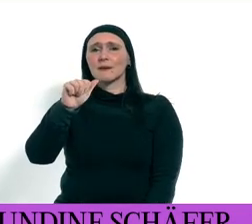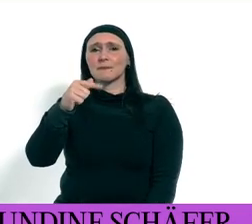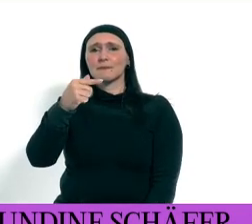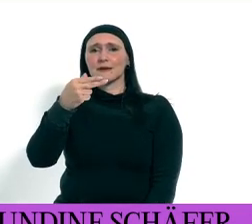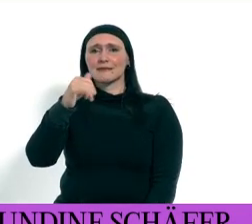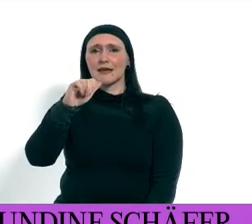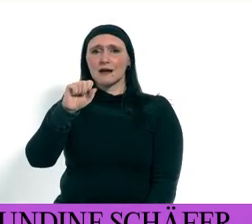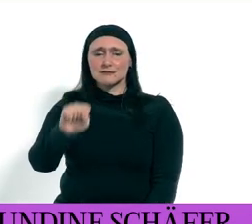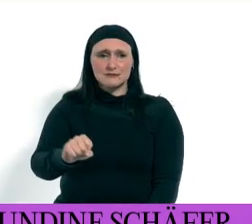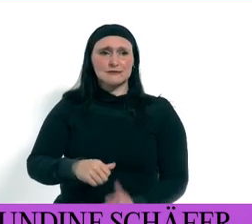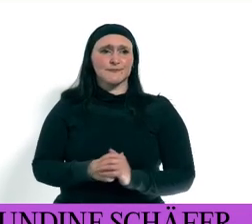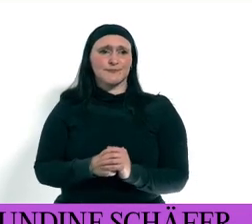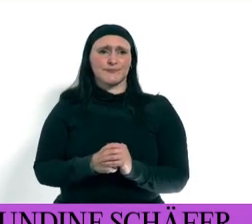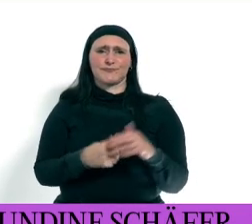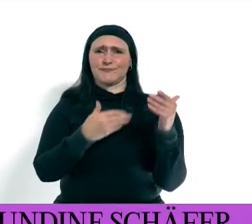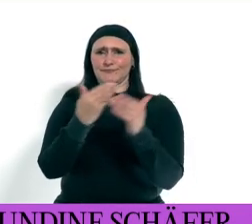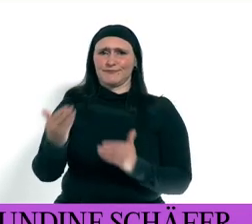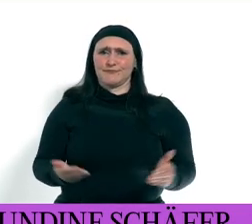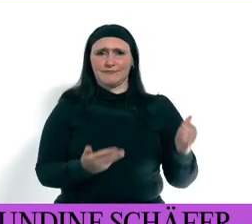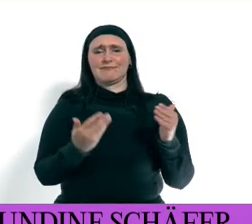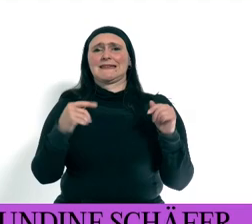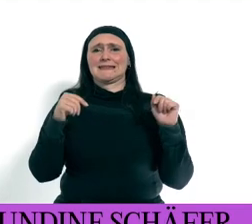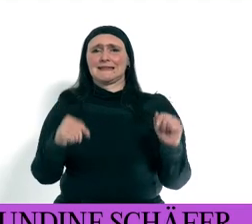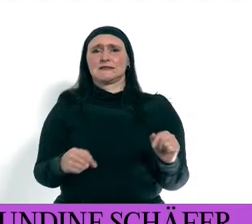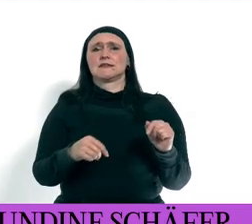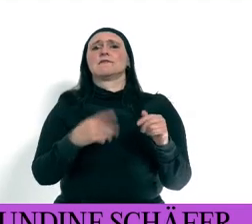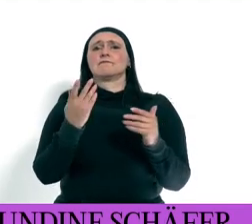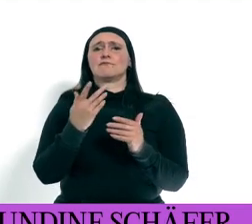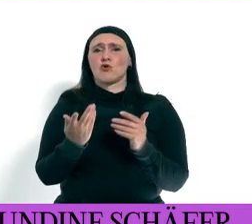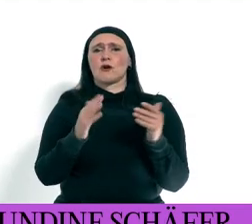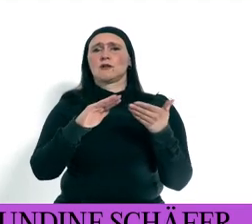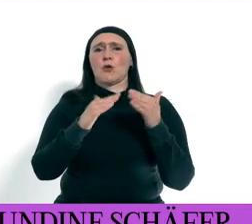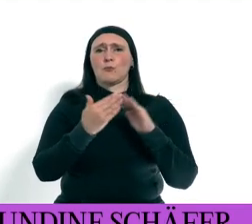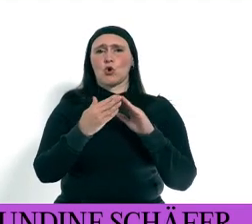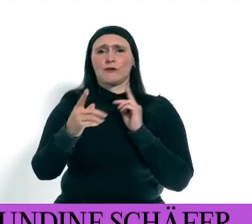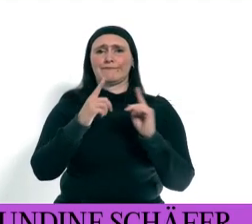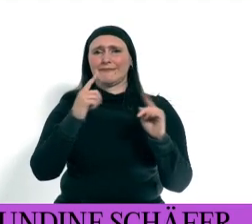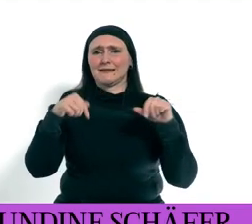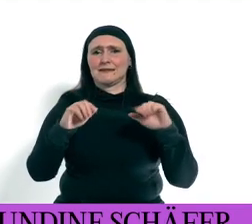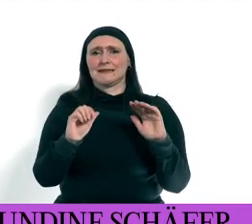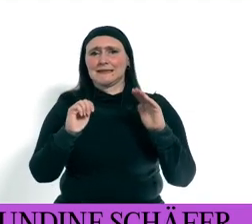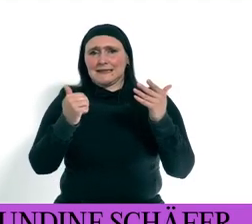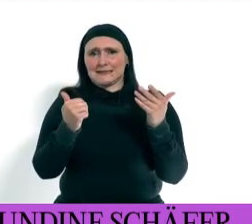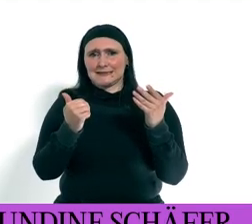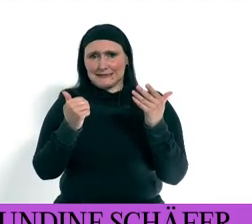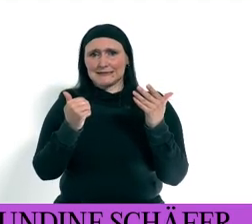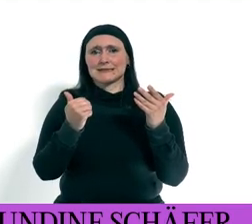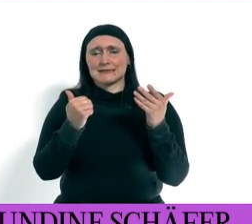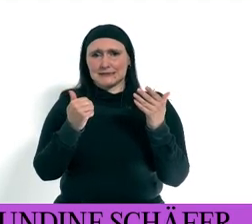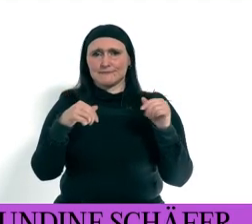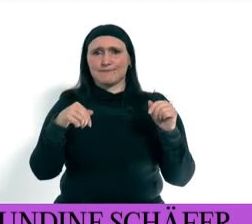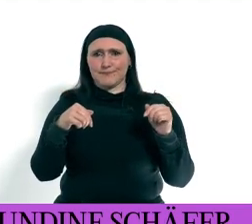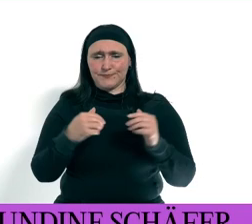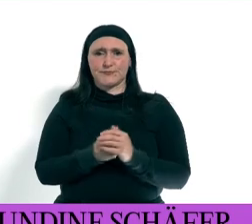lassen. Heute versammeln wir uns ja zum sechsten Mal beim Lumbung-Kontext.